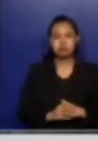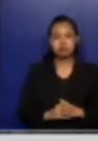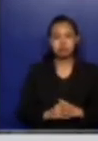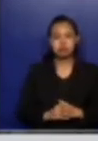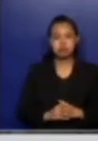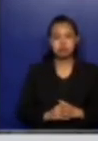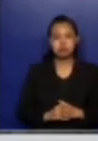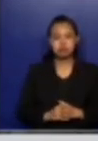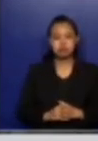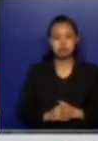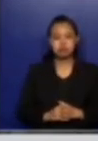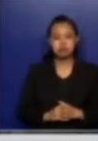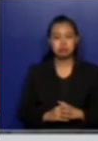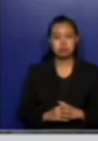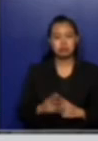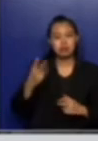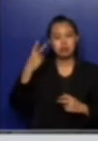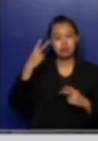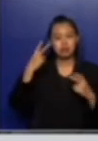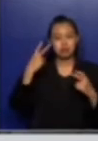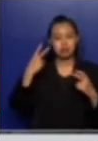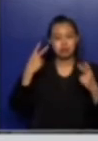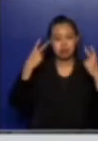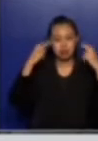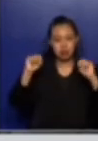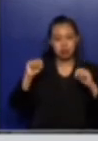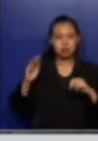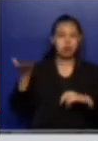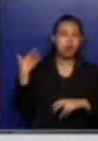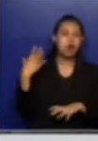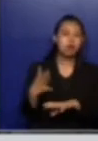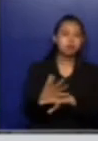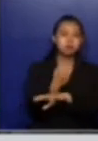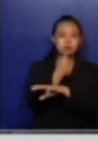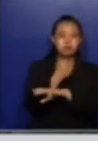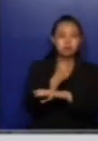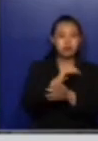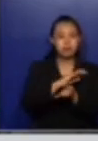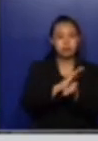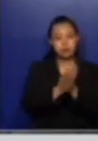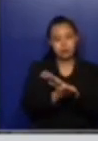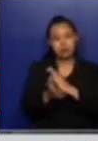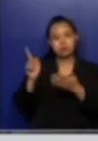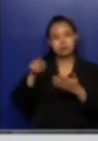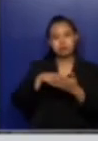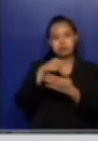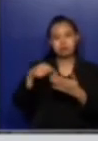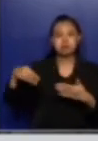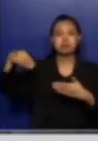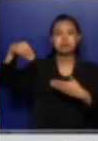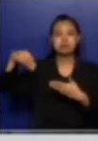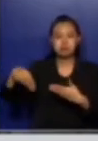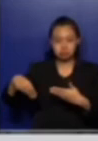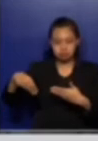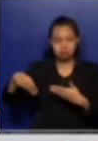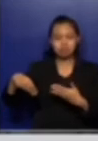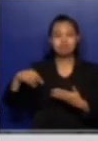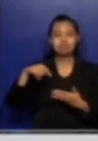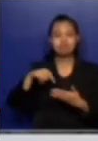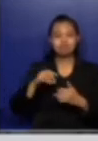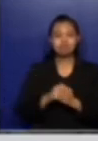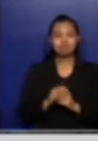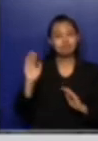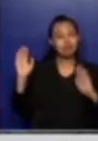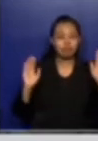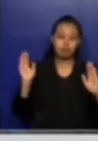แต่ท่านที่เป็นนายกมาจากการยึดอำนาจตอนหลังนี้ท่านบอกว่าท่านเป็นนายกมาจากการเลือกตั้งประชาธิปไตย